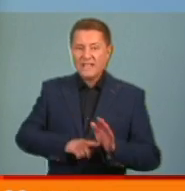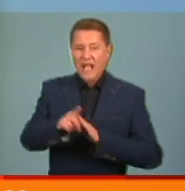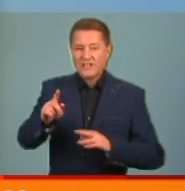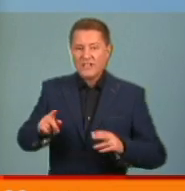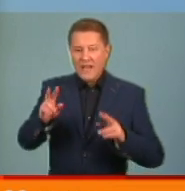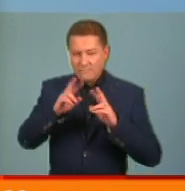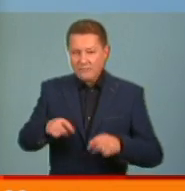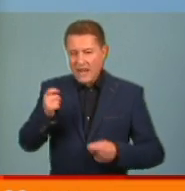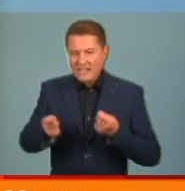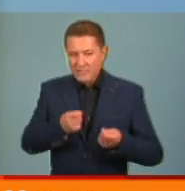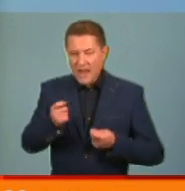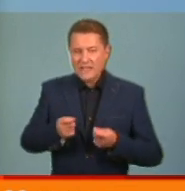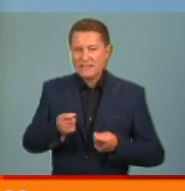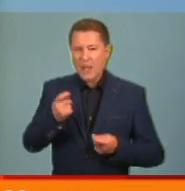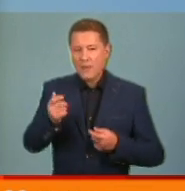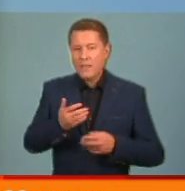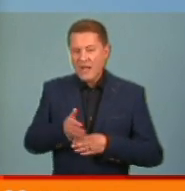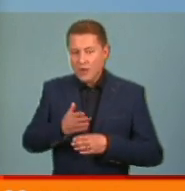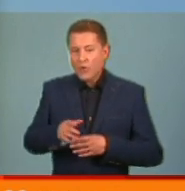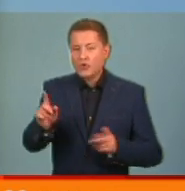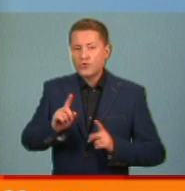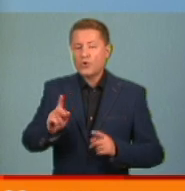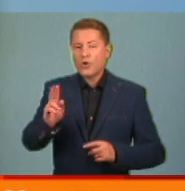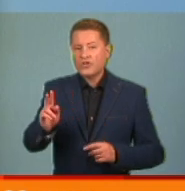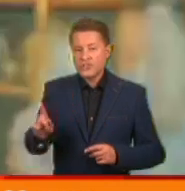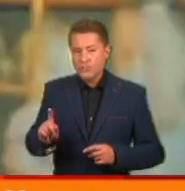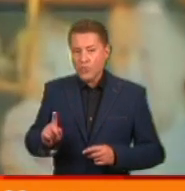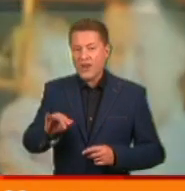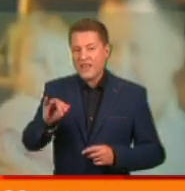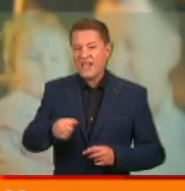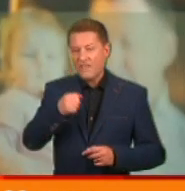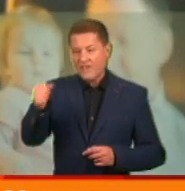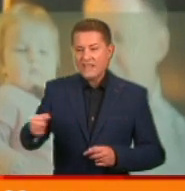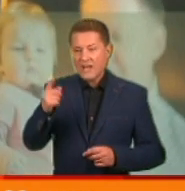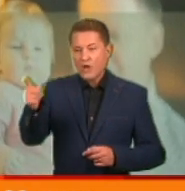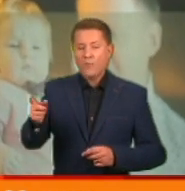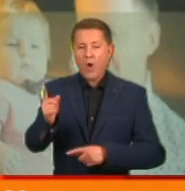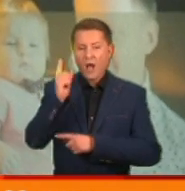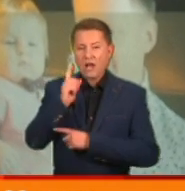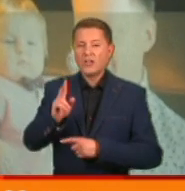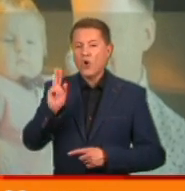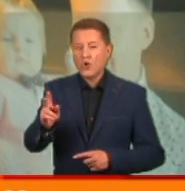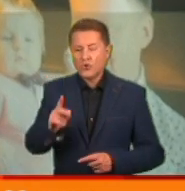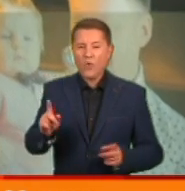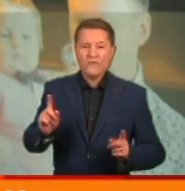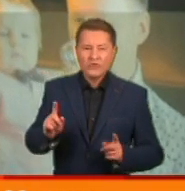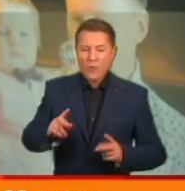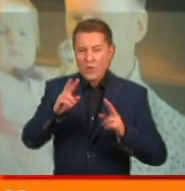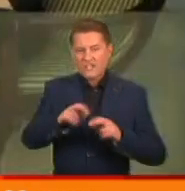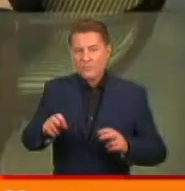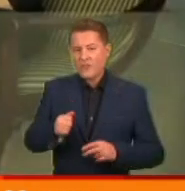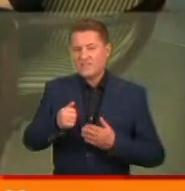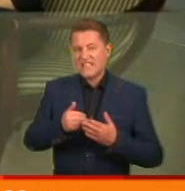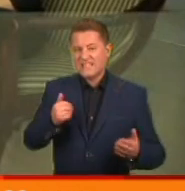просто потихоньку, что к чему, и выделили ему охрану. Хто і у чому розібрався лише за кілька днів до